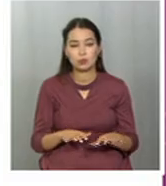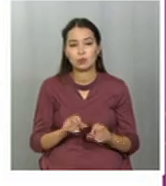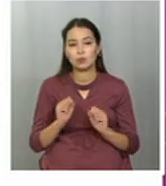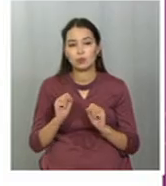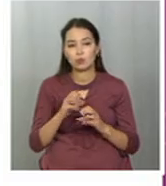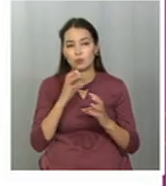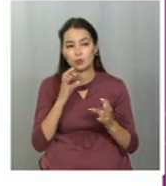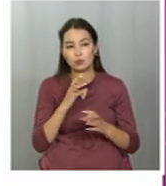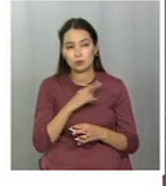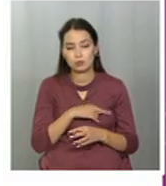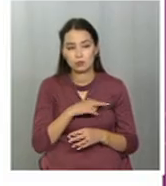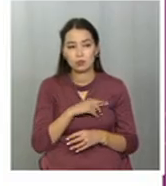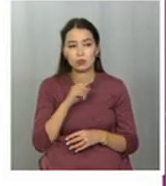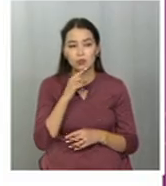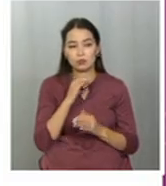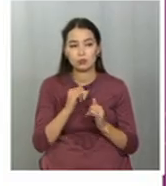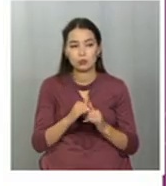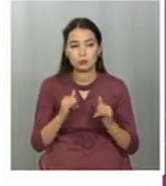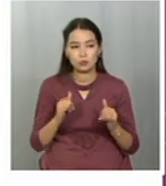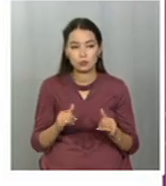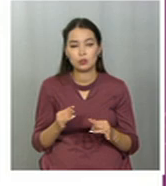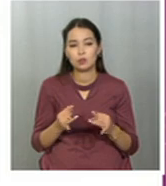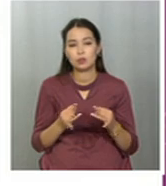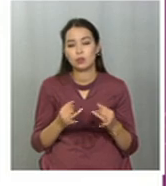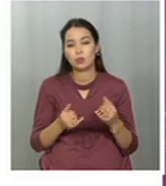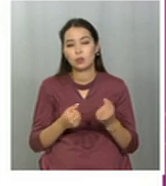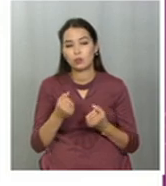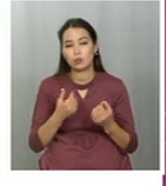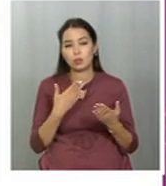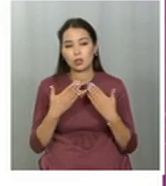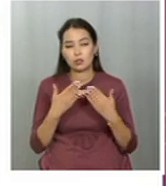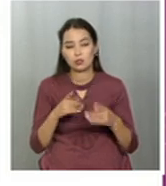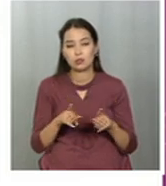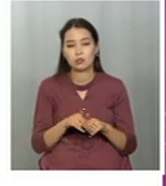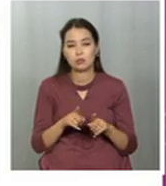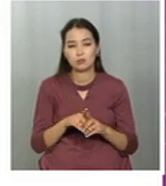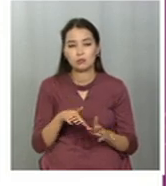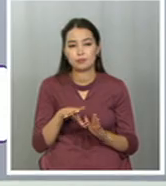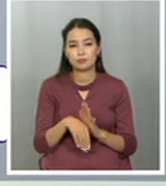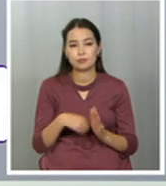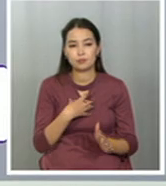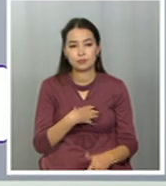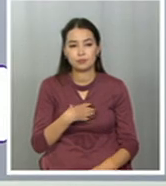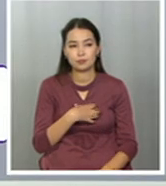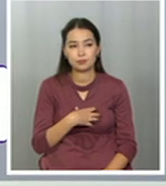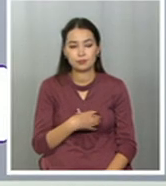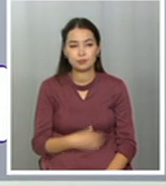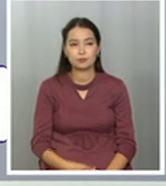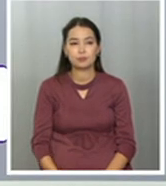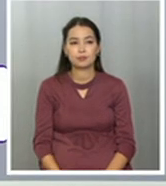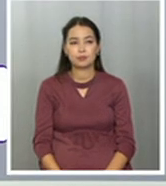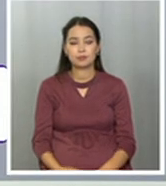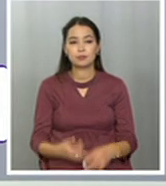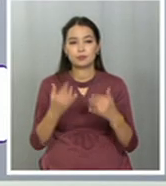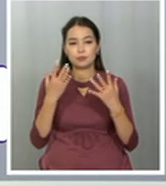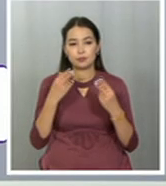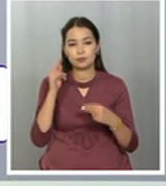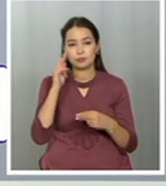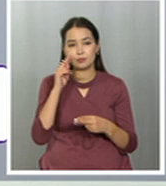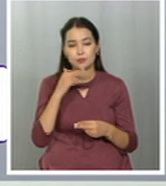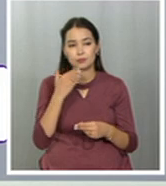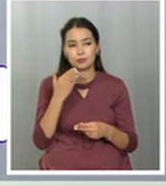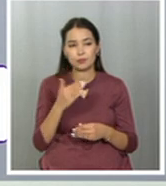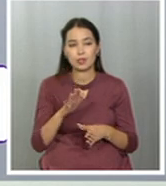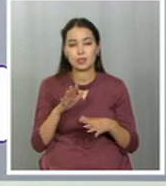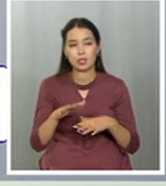атқарады және экономикалық даму мен көлік қатынастарында маңызды рөл атқарады. Оқушылар, бүгінгі сабақта сіздер Каспий